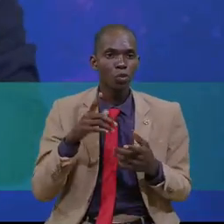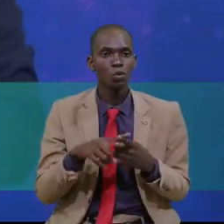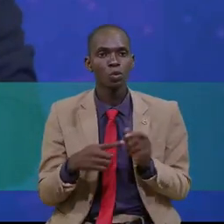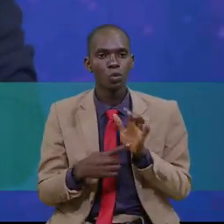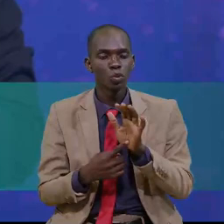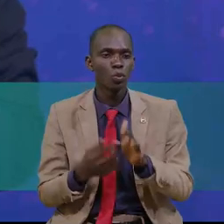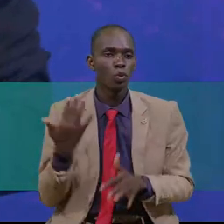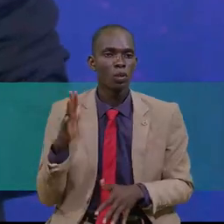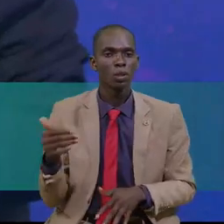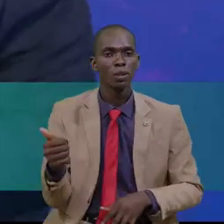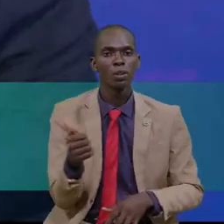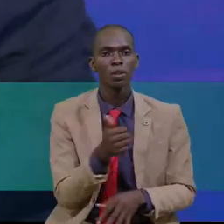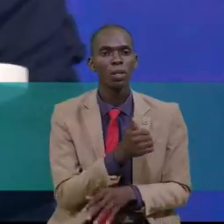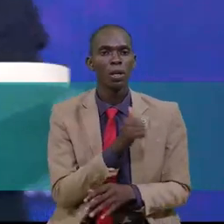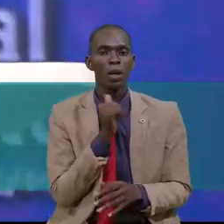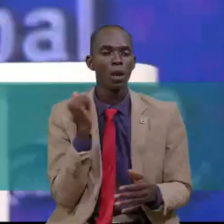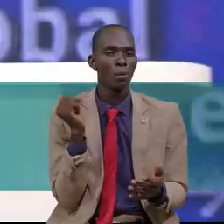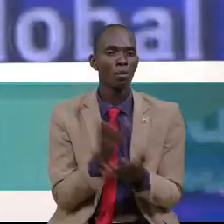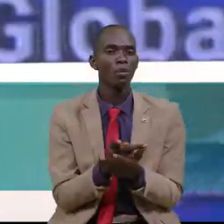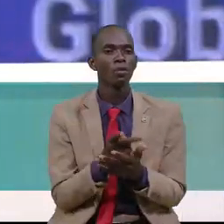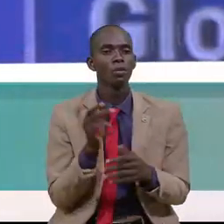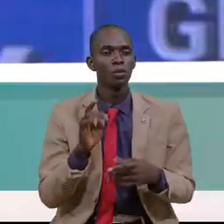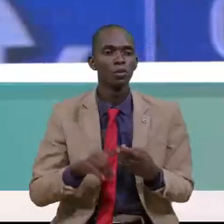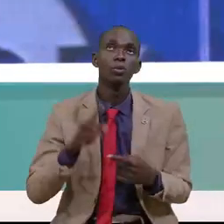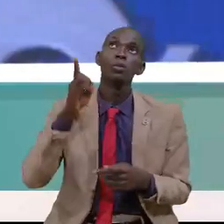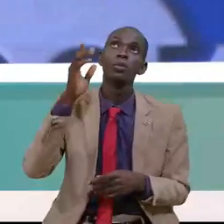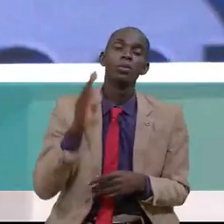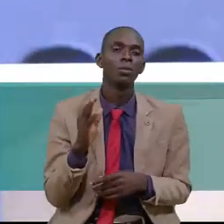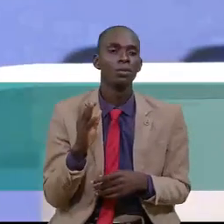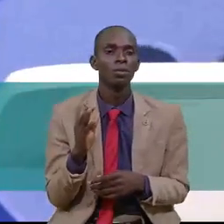15. Efforce-toi de te présenter devant Dieu comme un homme éprouvé.